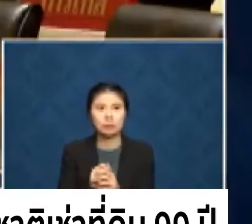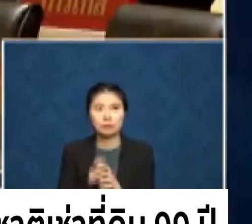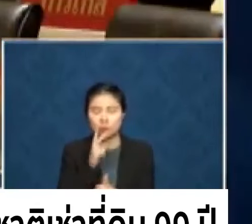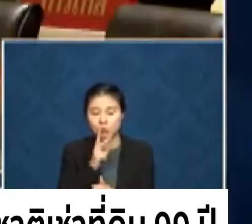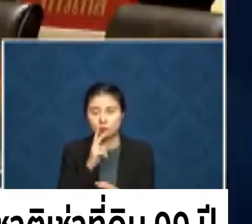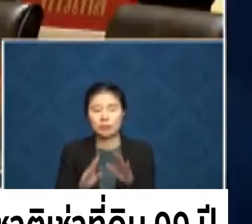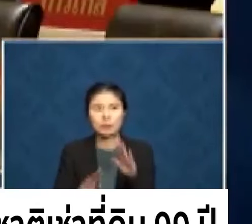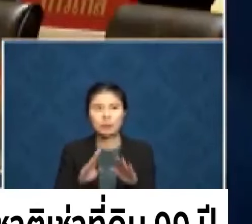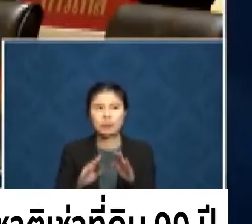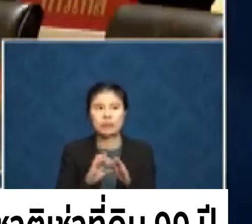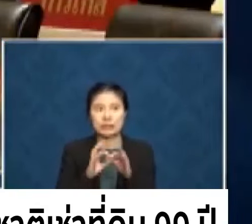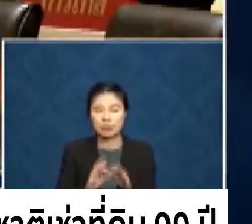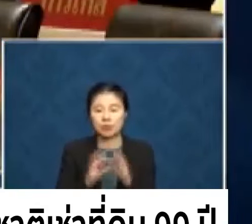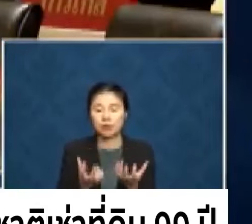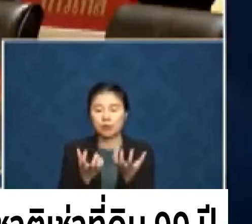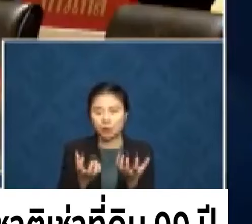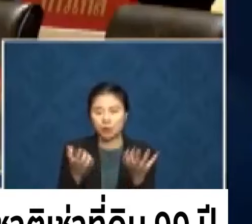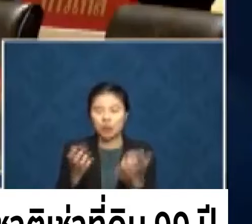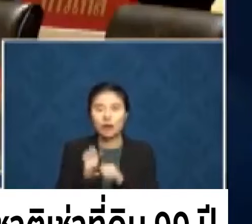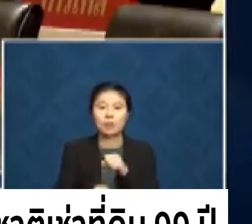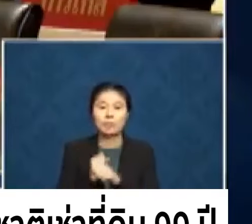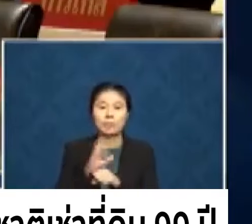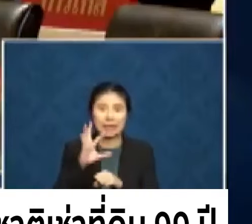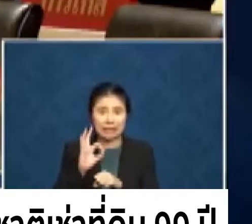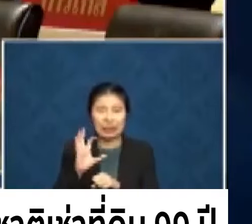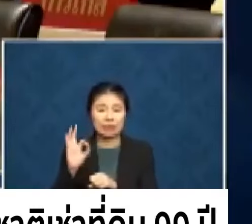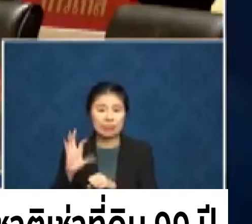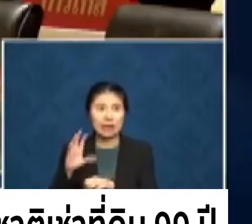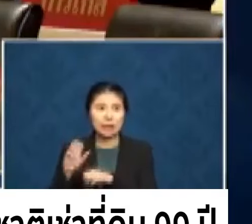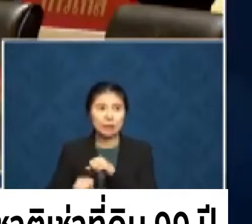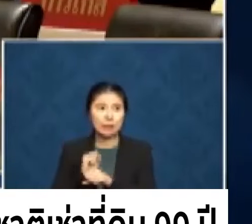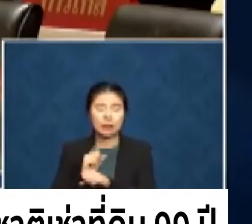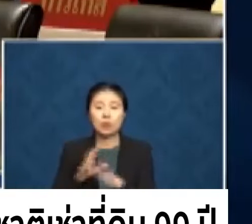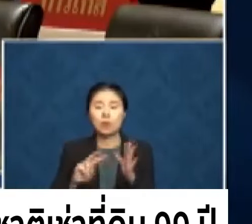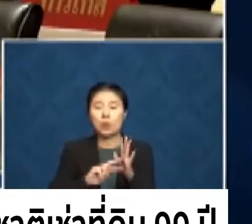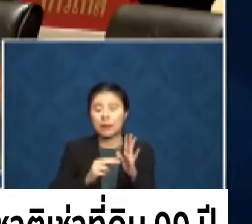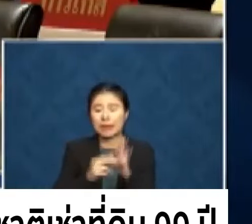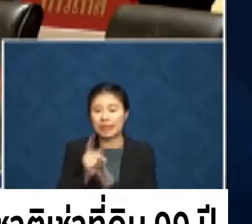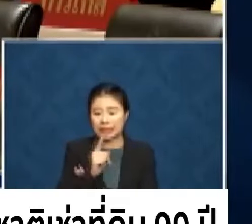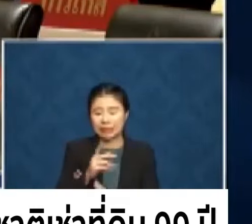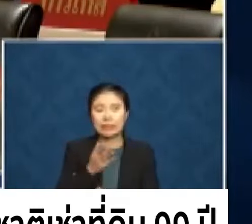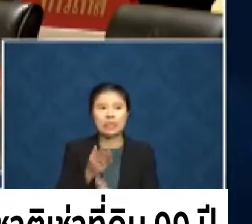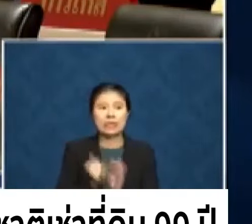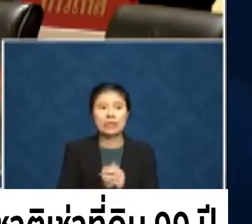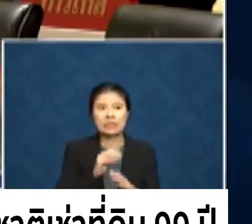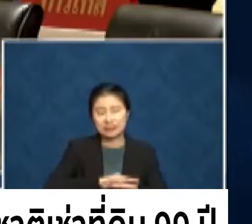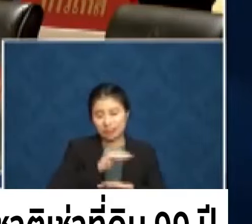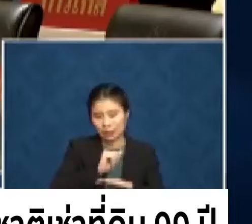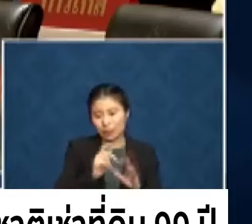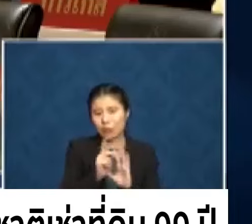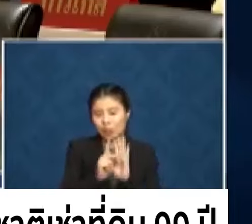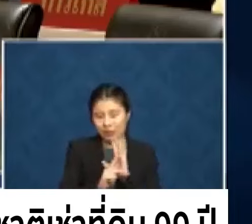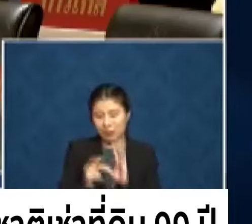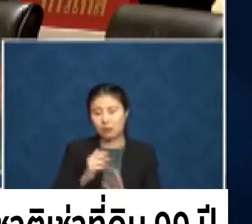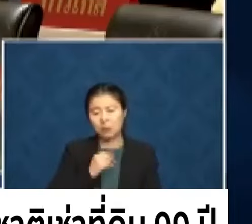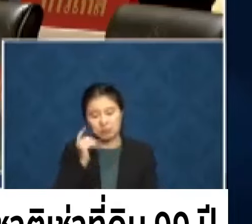กรณีทรัพย์อิงสิทธิ์นั้นที่จะเป็น99ปีทรัพย์อิงสิทธิ์มันก็เหมือนท่านเป็นนักกฎหมายนะครับผมเองไม่ได้รู้มากแต่พอเข้